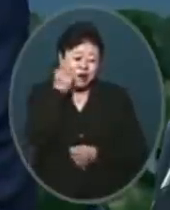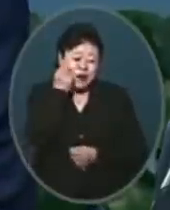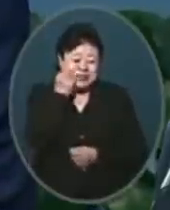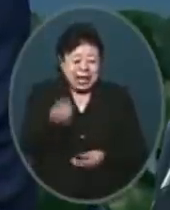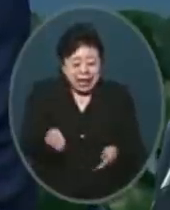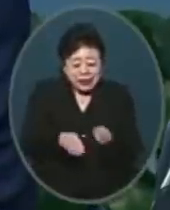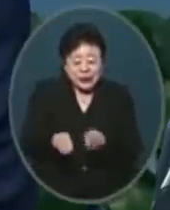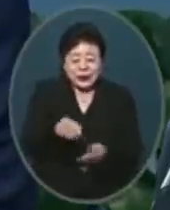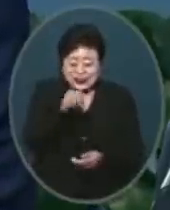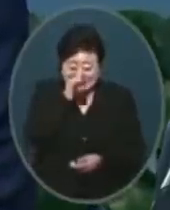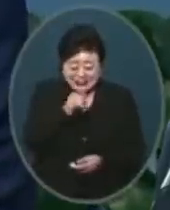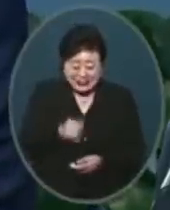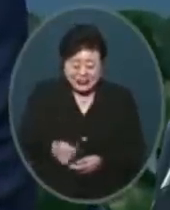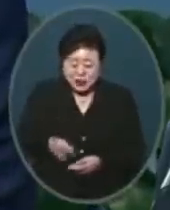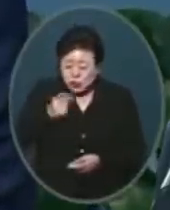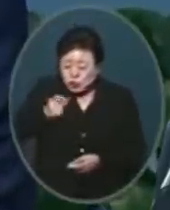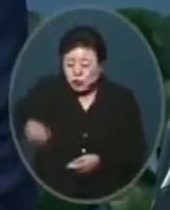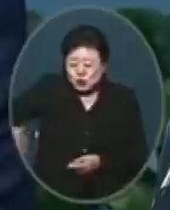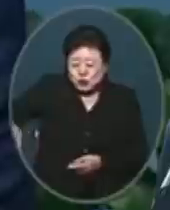과자들을 잔뜩 넣어가지고서